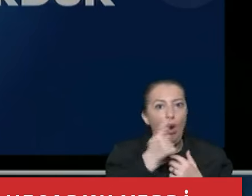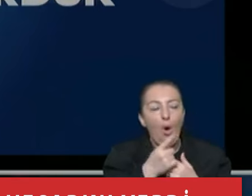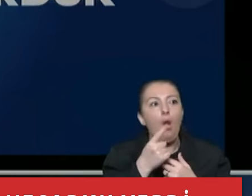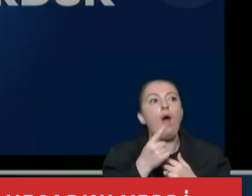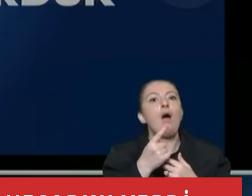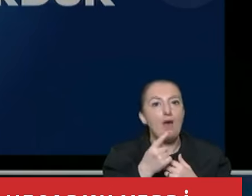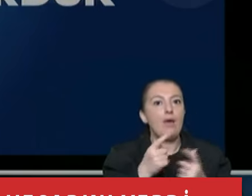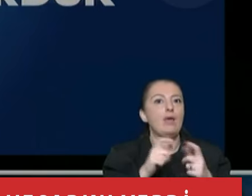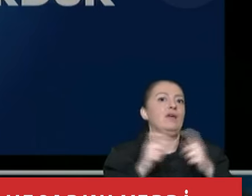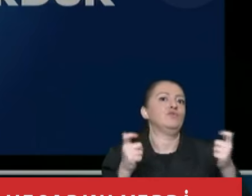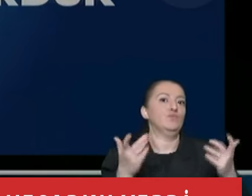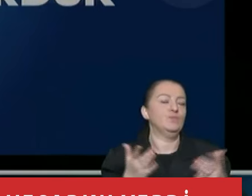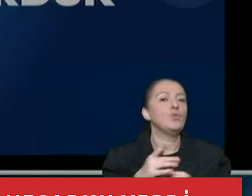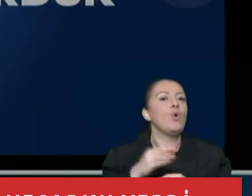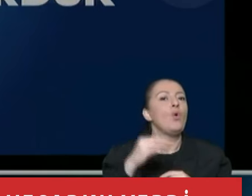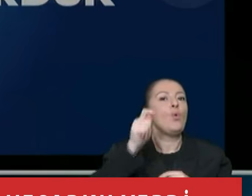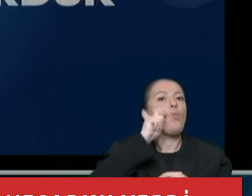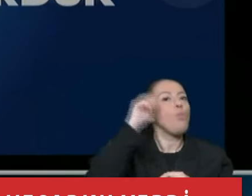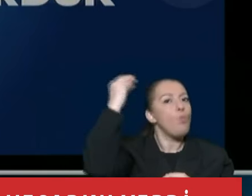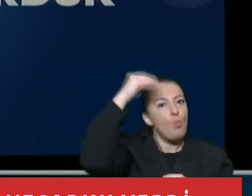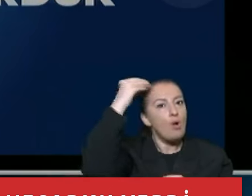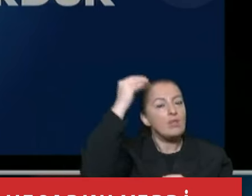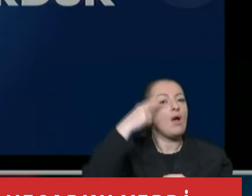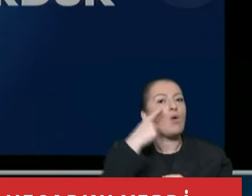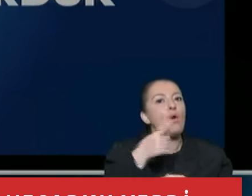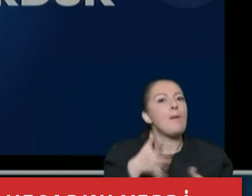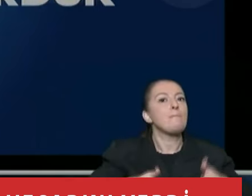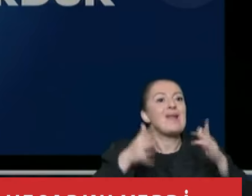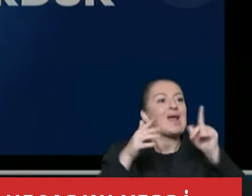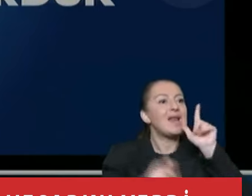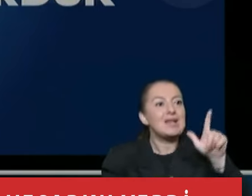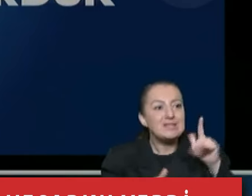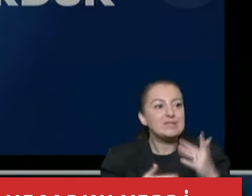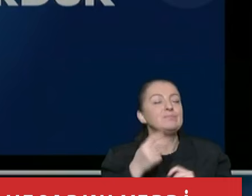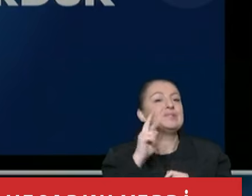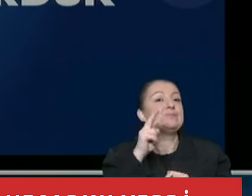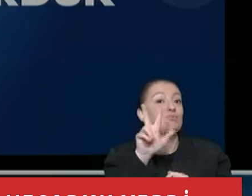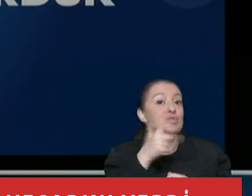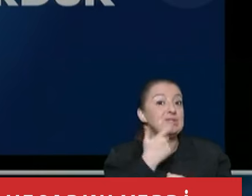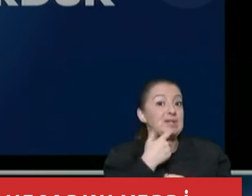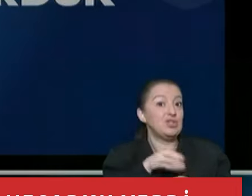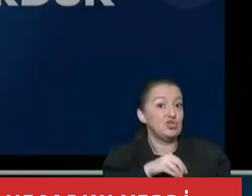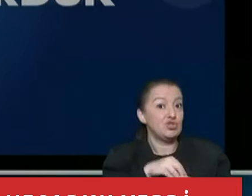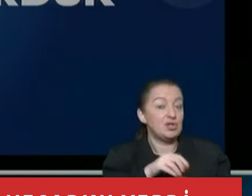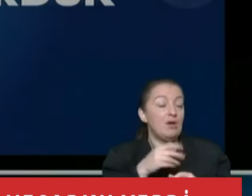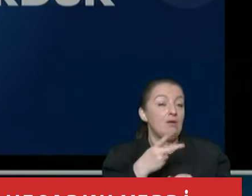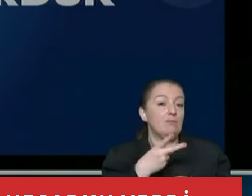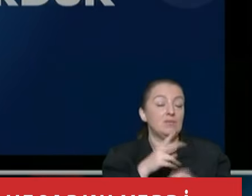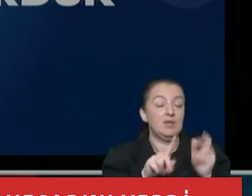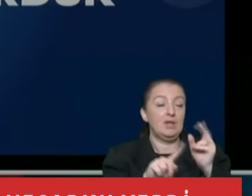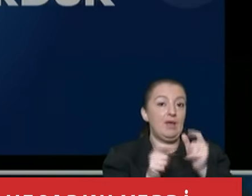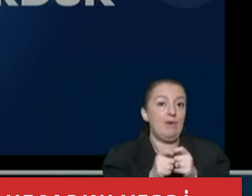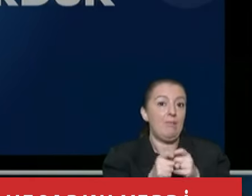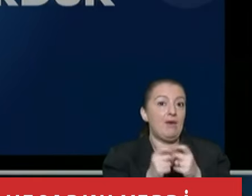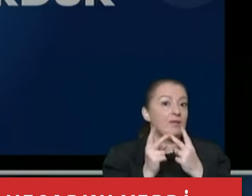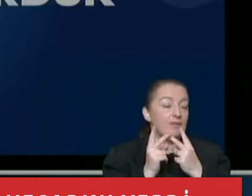geliştirilmiştir muhtarlık binalarının ihtiyaçları özellikle 2023 yılında kurumumuz tarafından